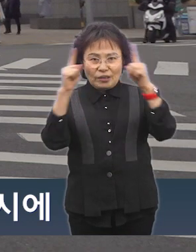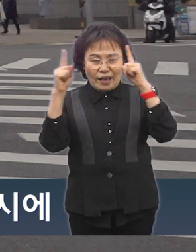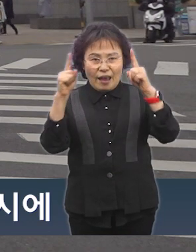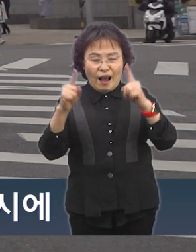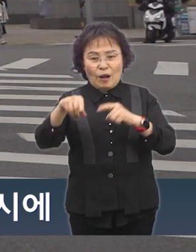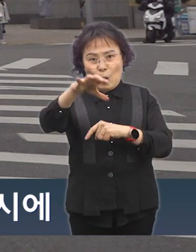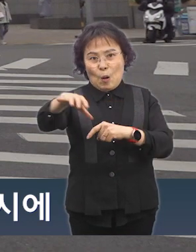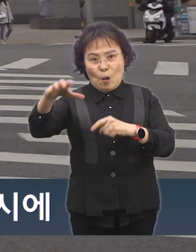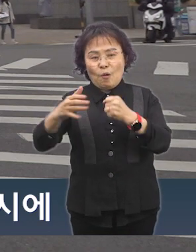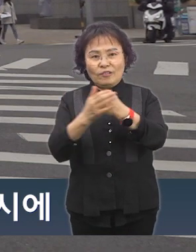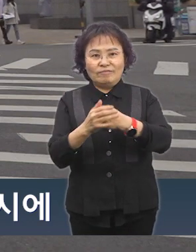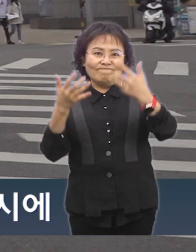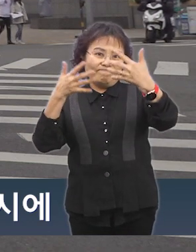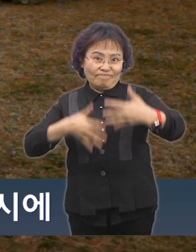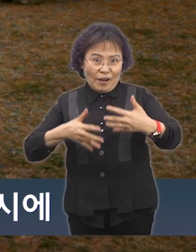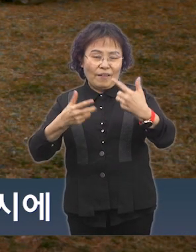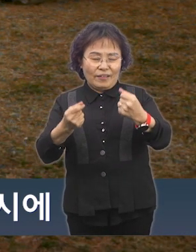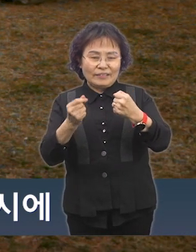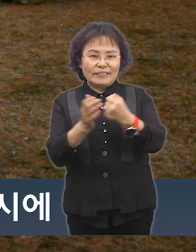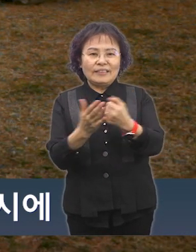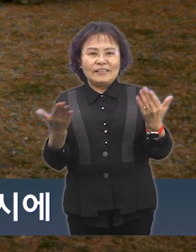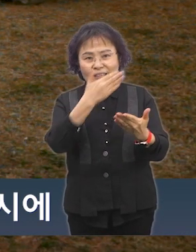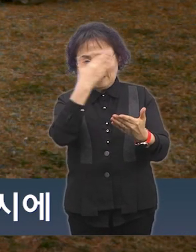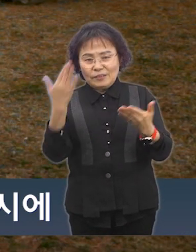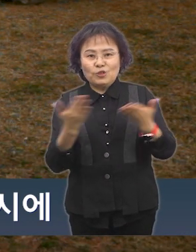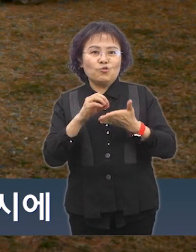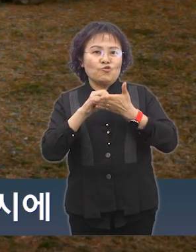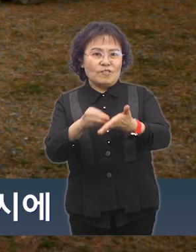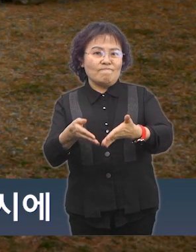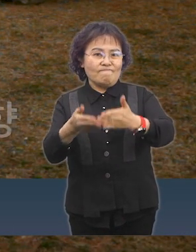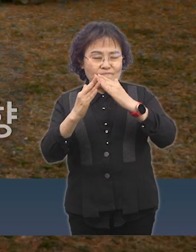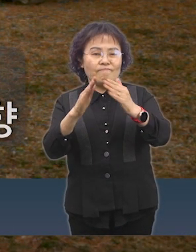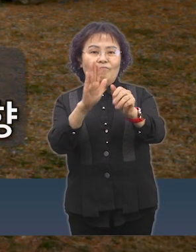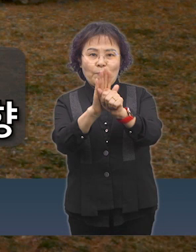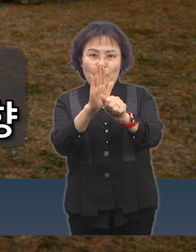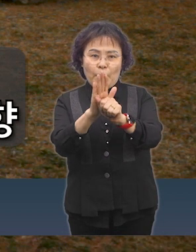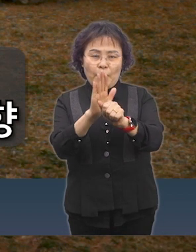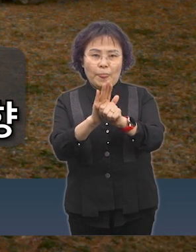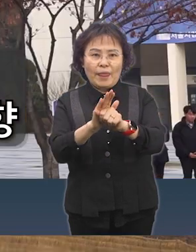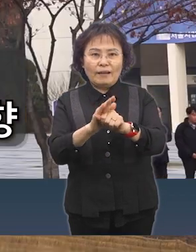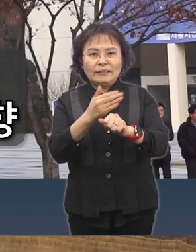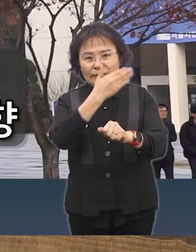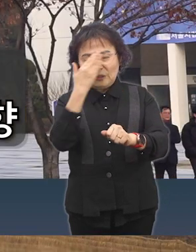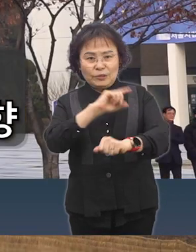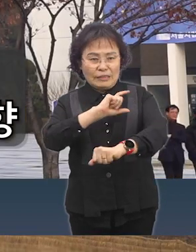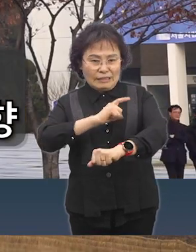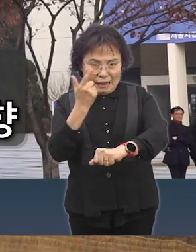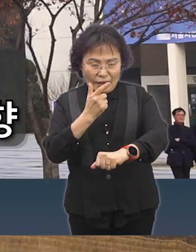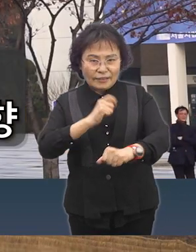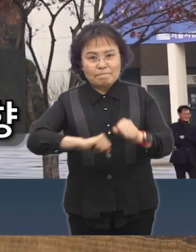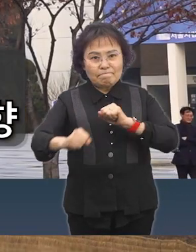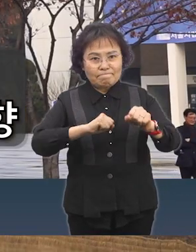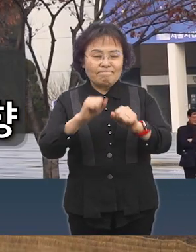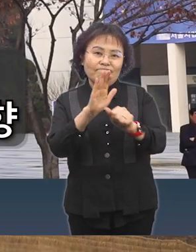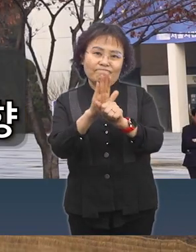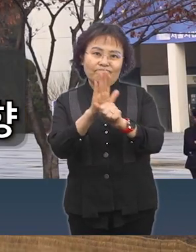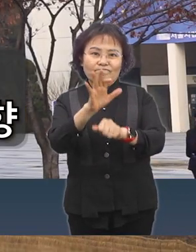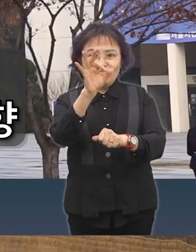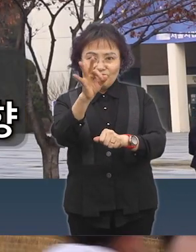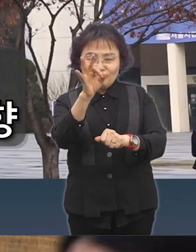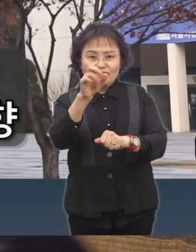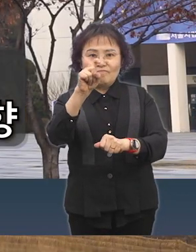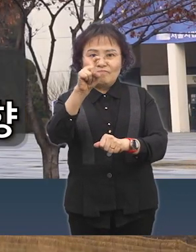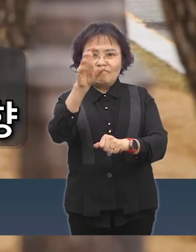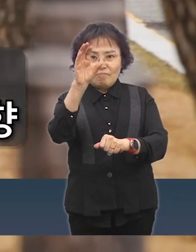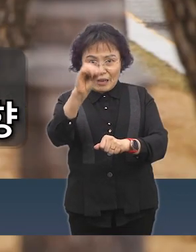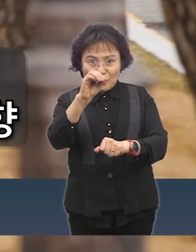대학캠퍼스타운과 협업해 청년 취창업을 지원함과 동시에 청년자격 취득 활동비 지원사업의 지원금액을